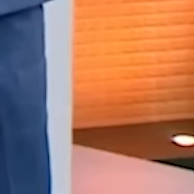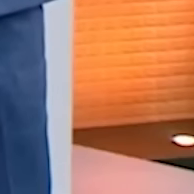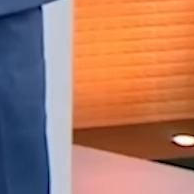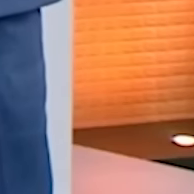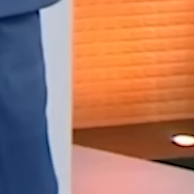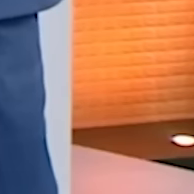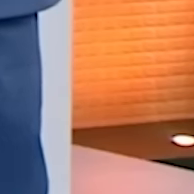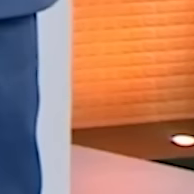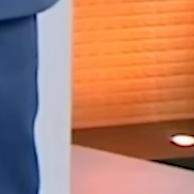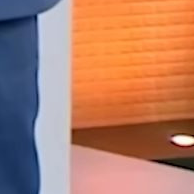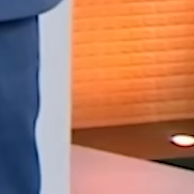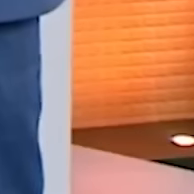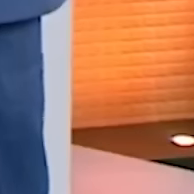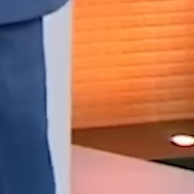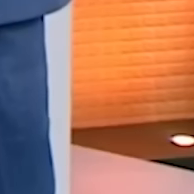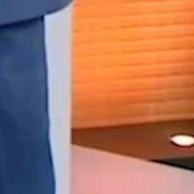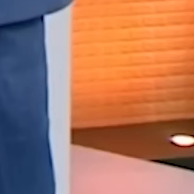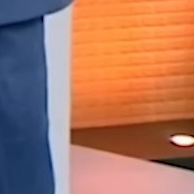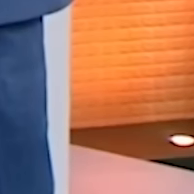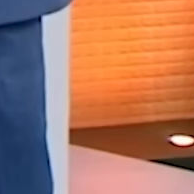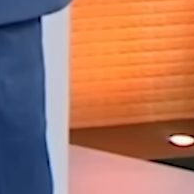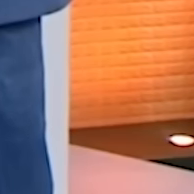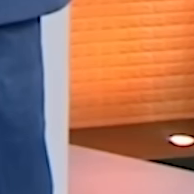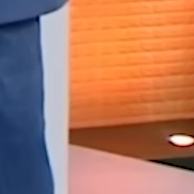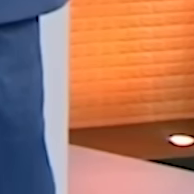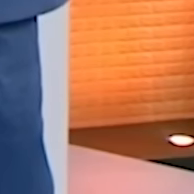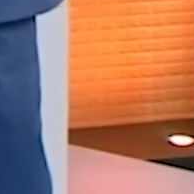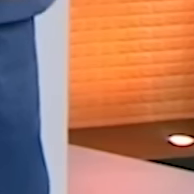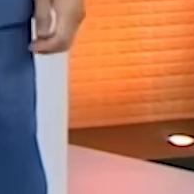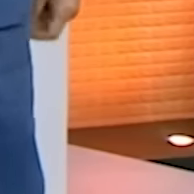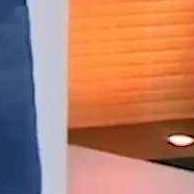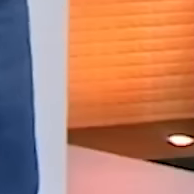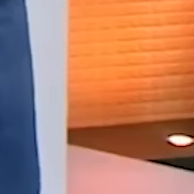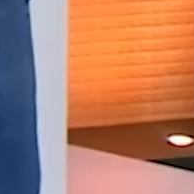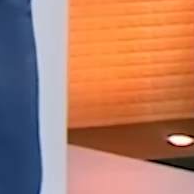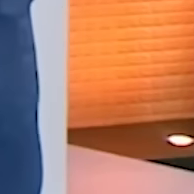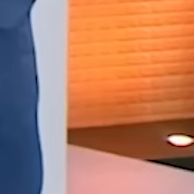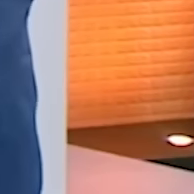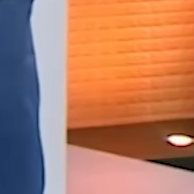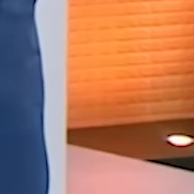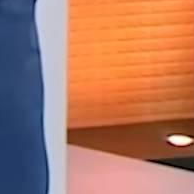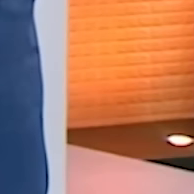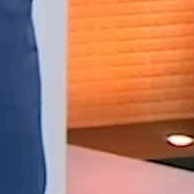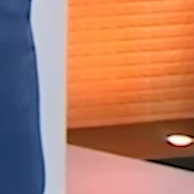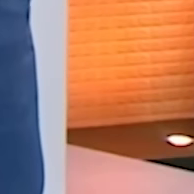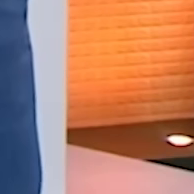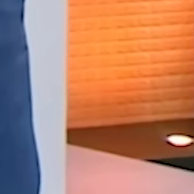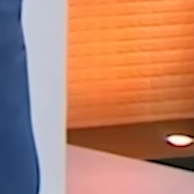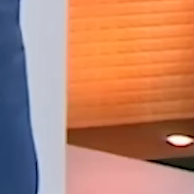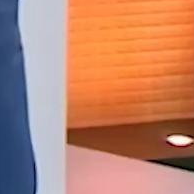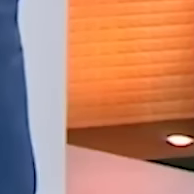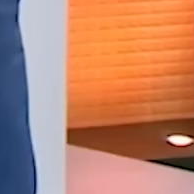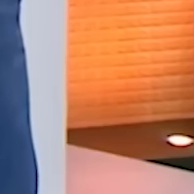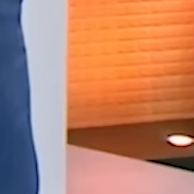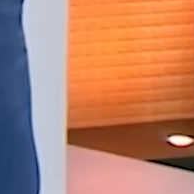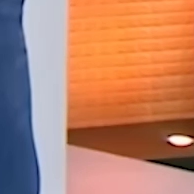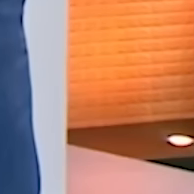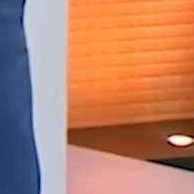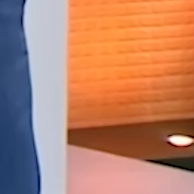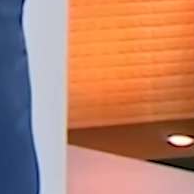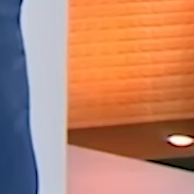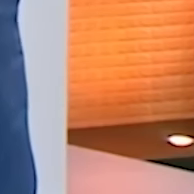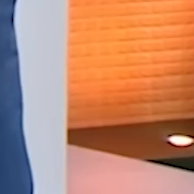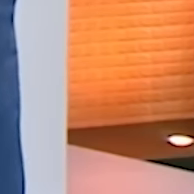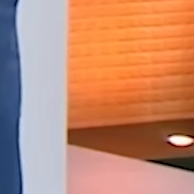Igan, mauna ka sa mga balita. Mag-subscribe sa GMA Integrated News sa YouTube. Sa mga kapuso abroad, subaybayan nyo kami sa